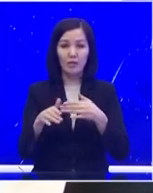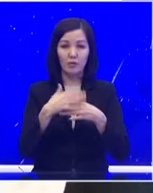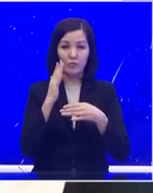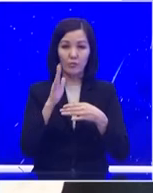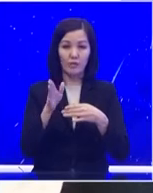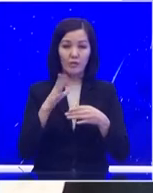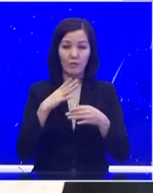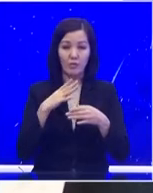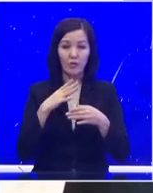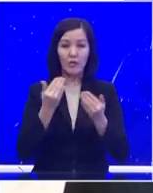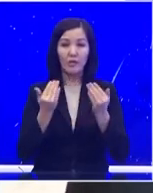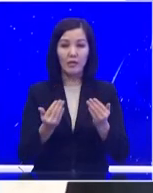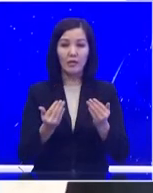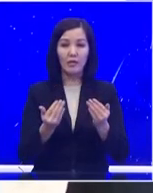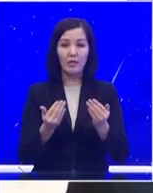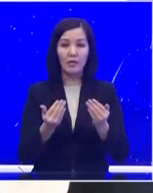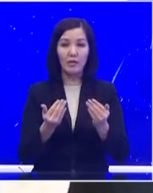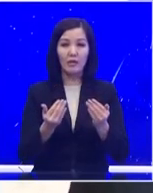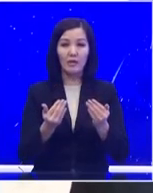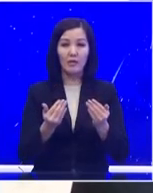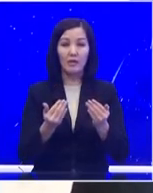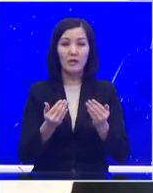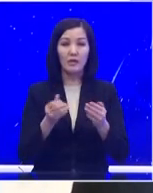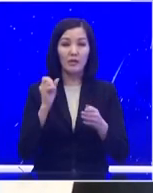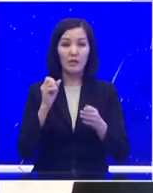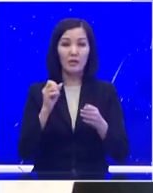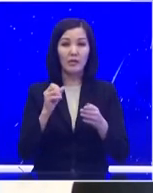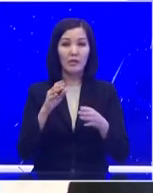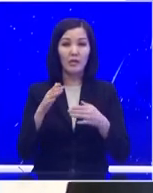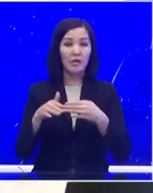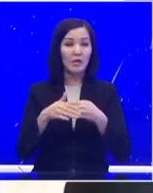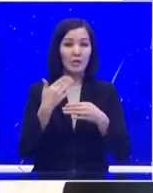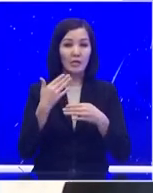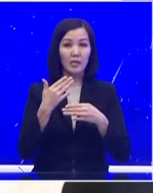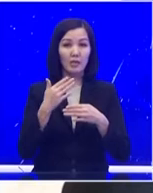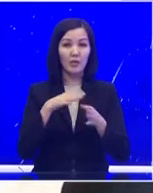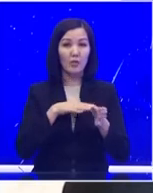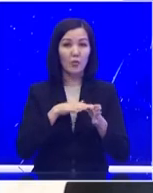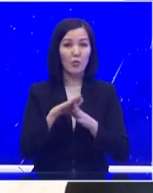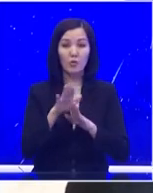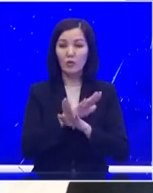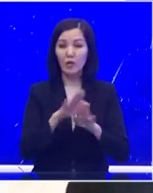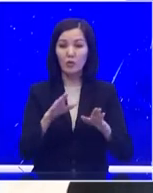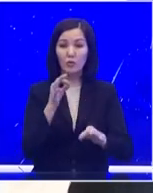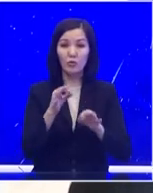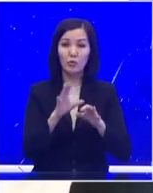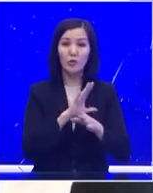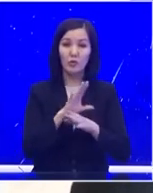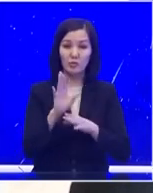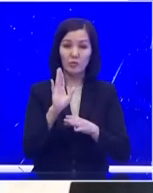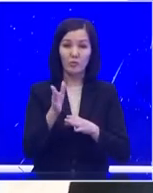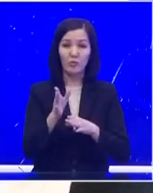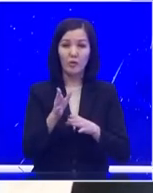тартылған болатын. Алайда бүгінгі таңда ол нұсқаманы орындамай жатыр. Сол себепті сотқа жүгіндік, бүгінгі